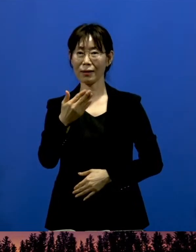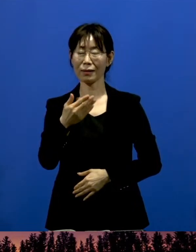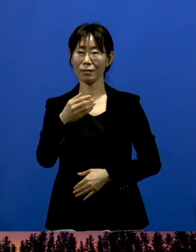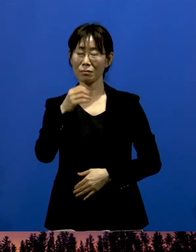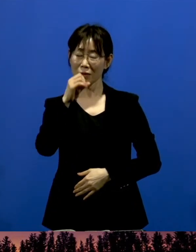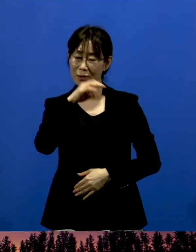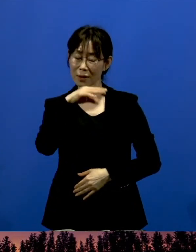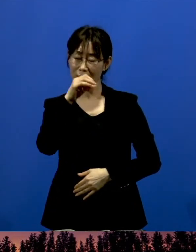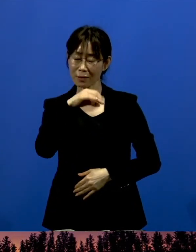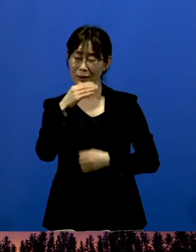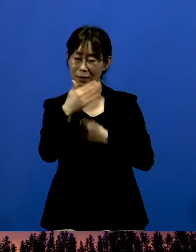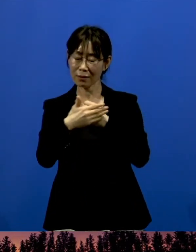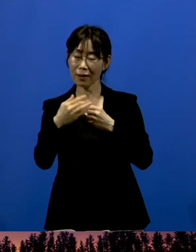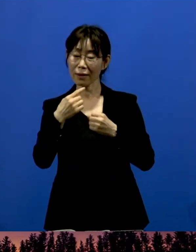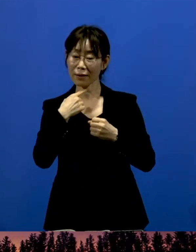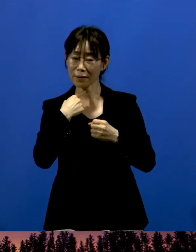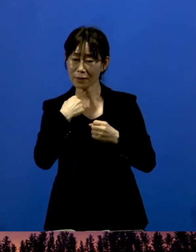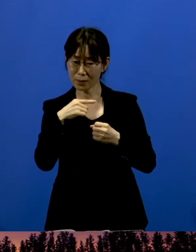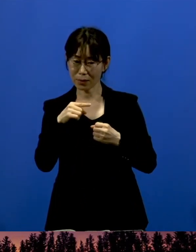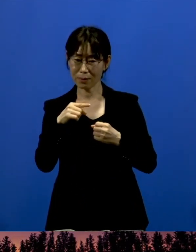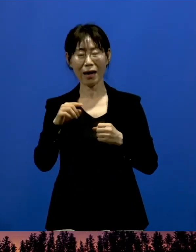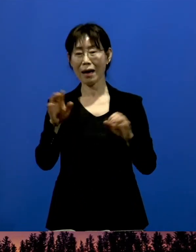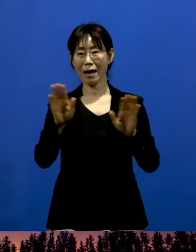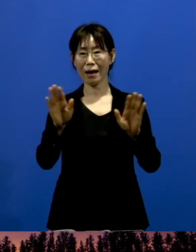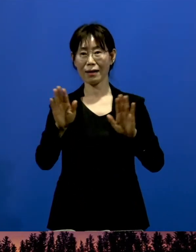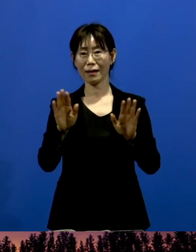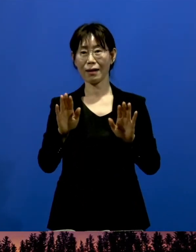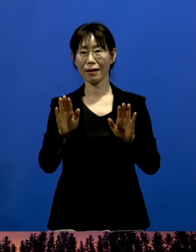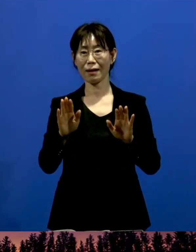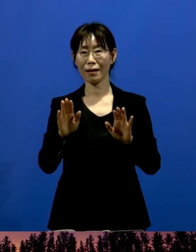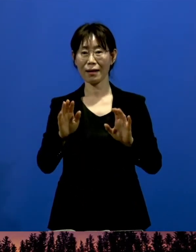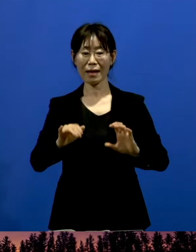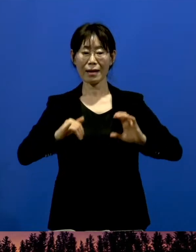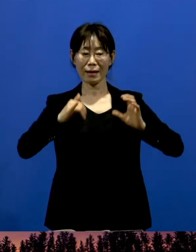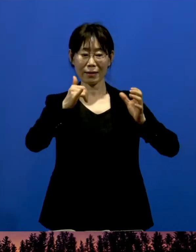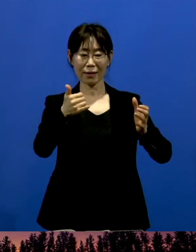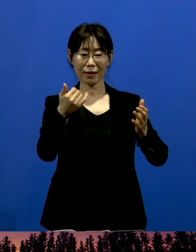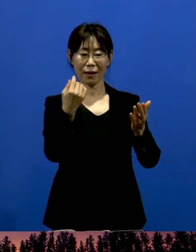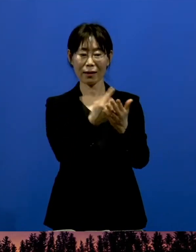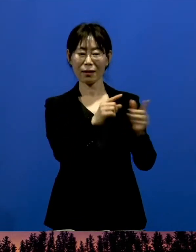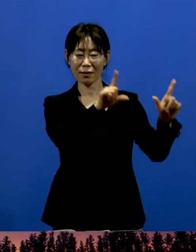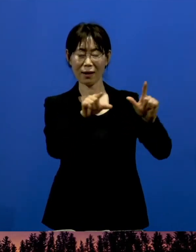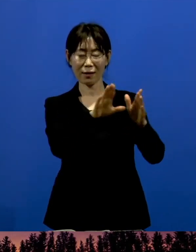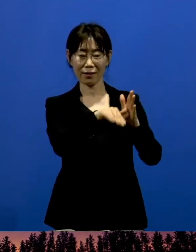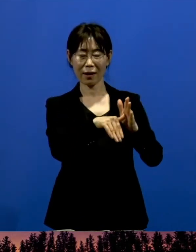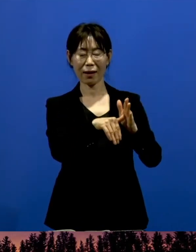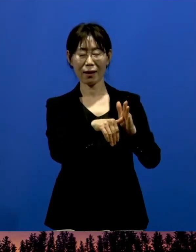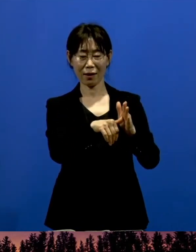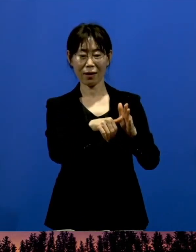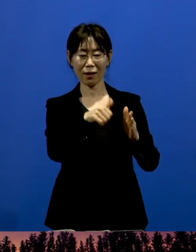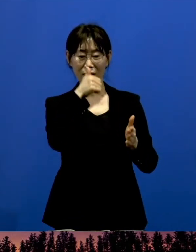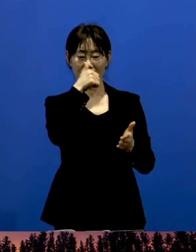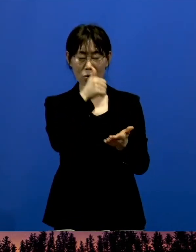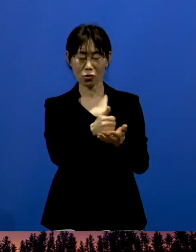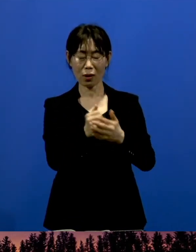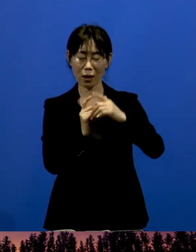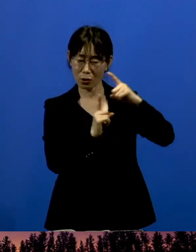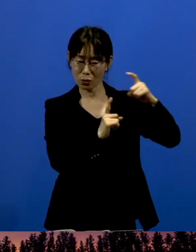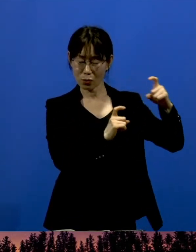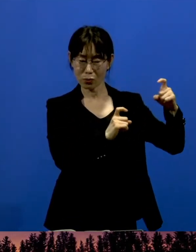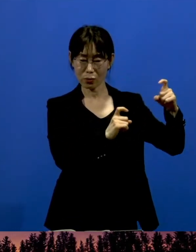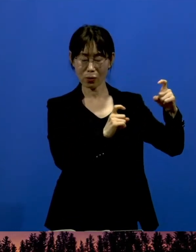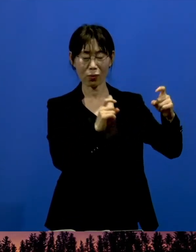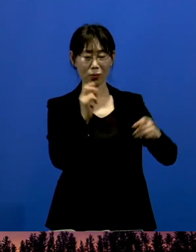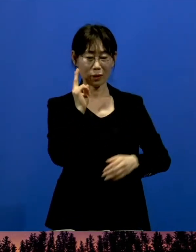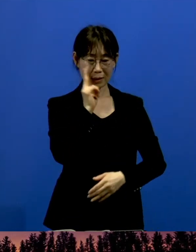하면 담금질하고 가면요 안 돼요. 왜냐하면 세상에서 우리가 일주일 동안 너무 많은 게 우리 뒤집어 쓰고 있어요. 잘 빠져나오지 않아요.